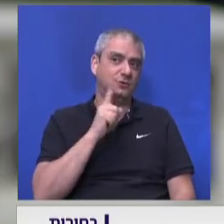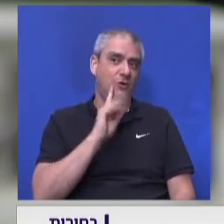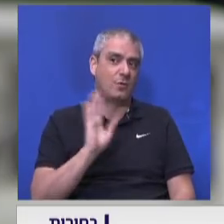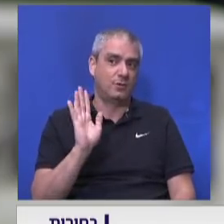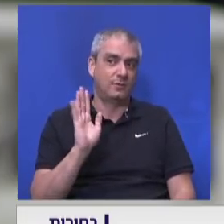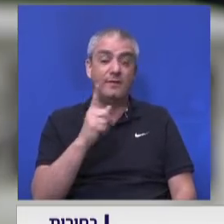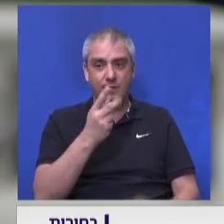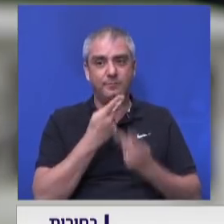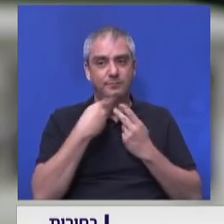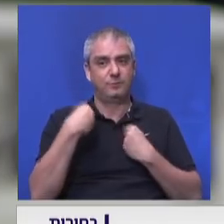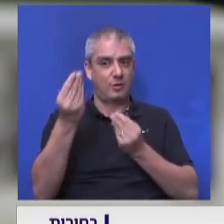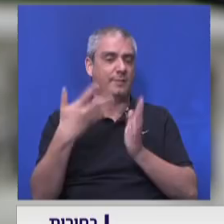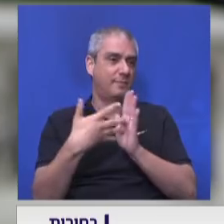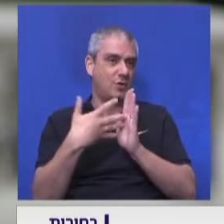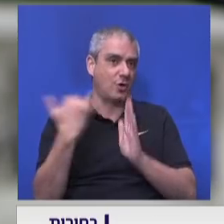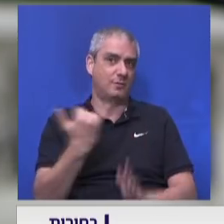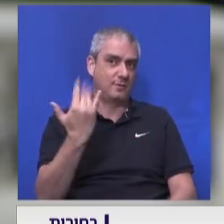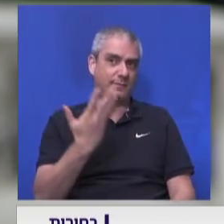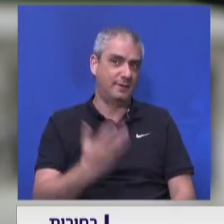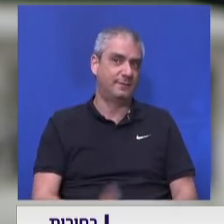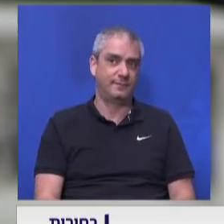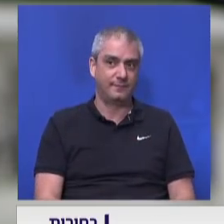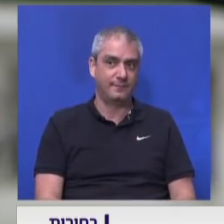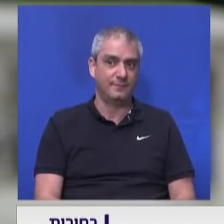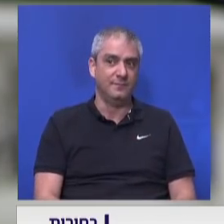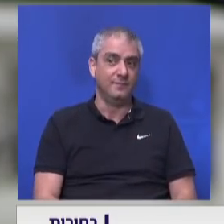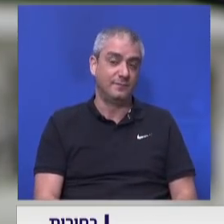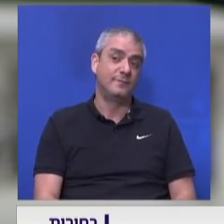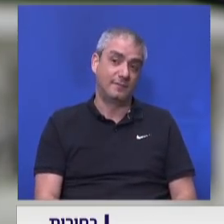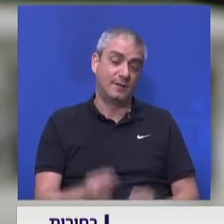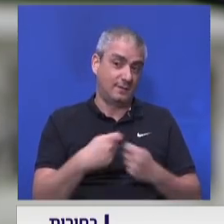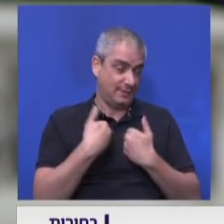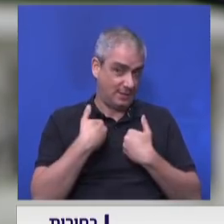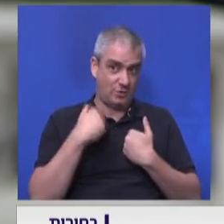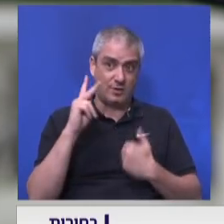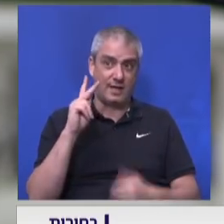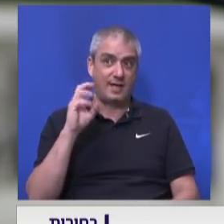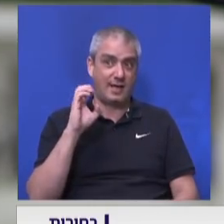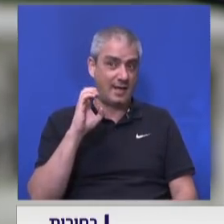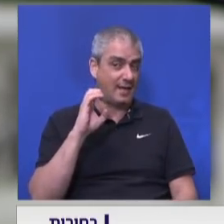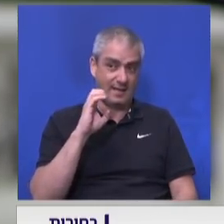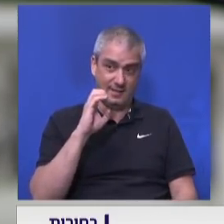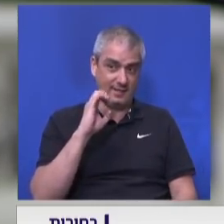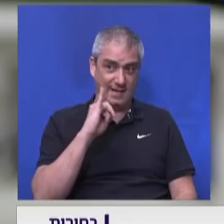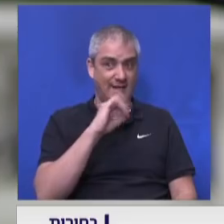בדיקות באופן שוטף. לצורך העניין, אצלנו KAD. פה ספציפית הושקעו